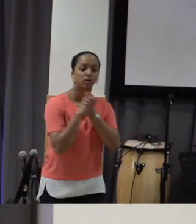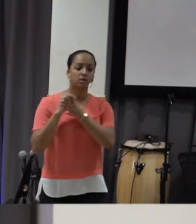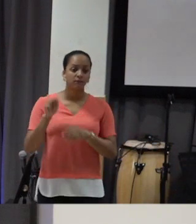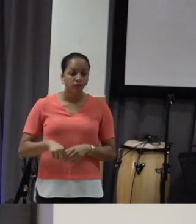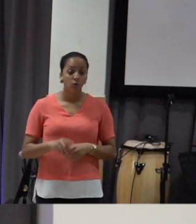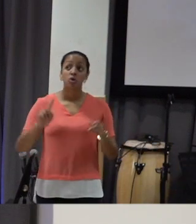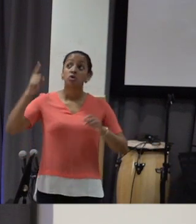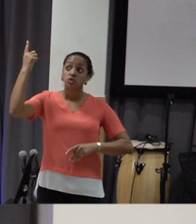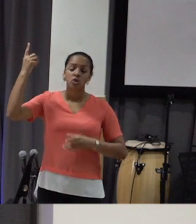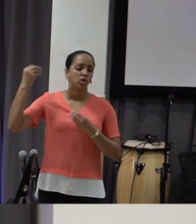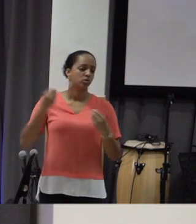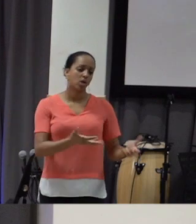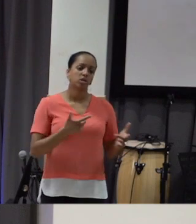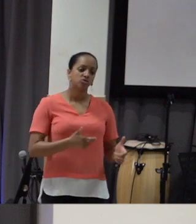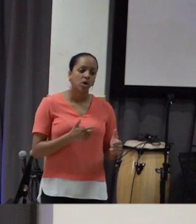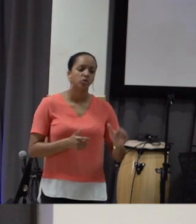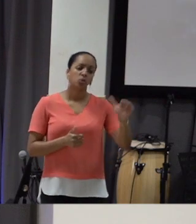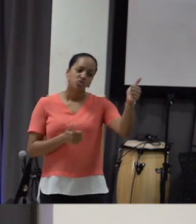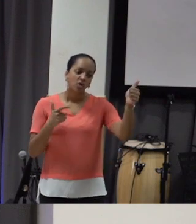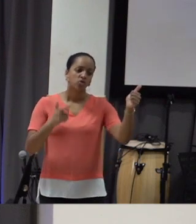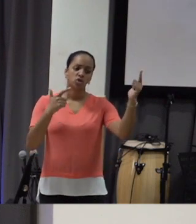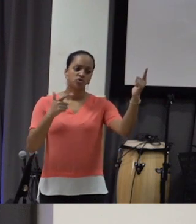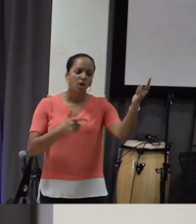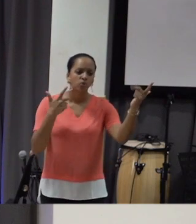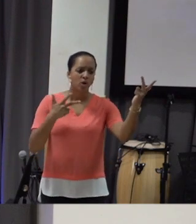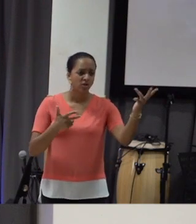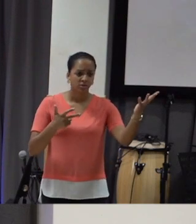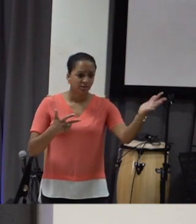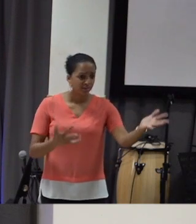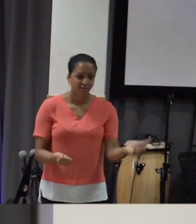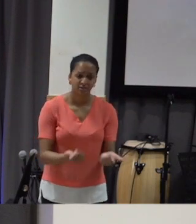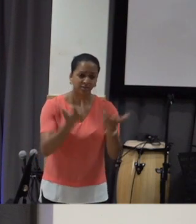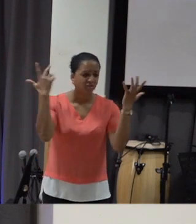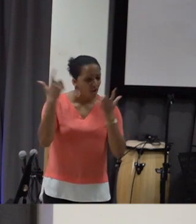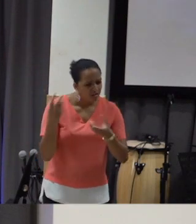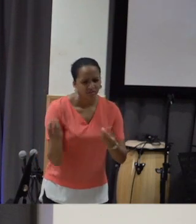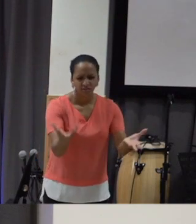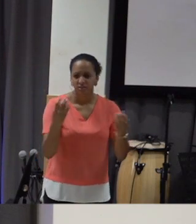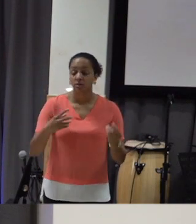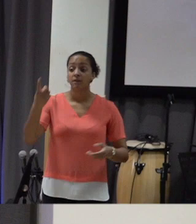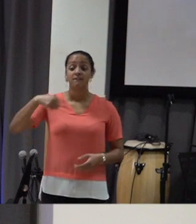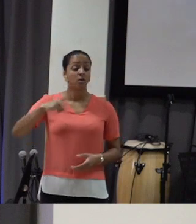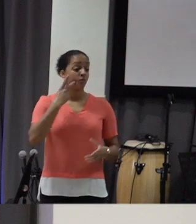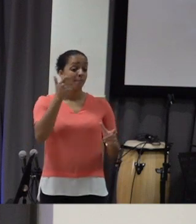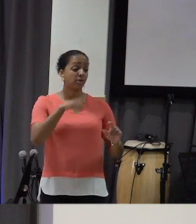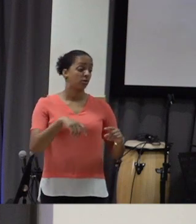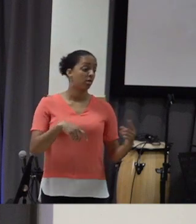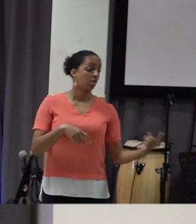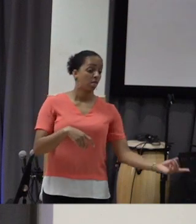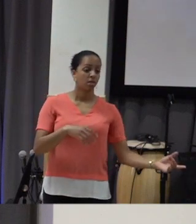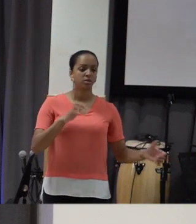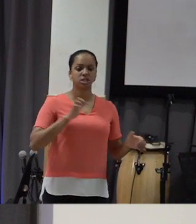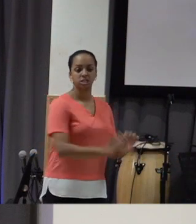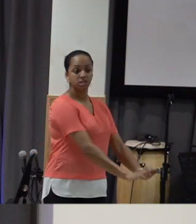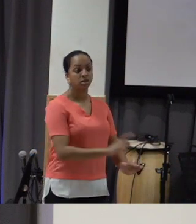la seconde chance, de la troisième et de la énième chance. N'enterre pas ton frère, ta sœur. N'enterre pas ton frère, ta sœur.